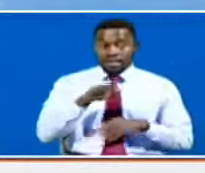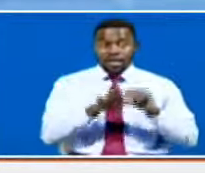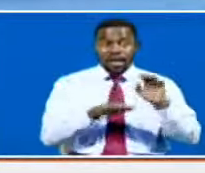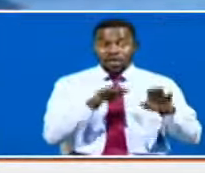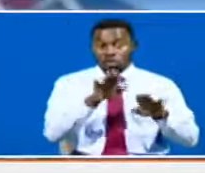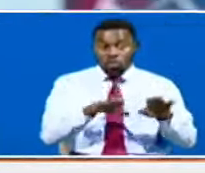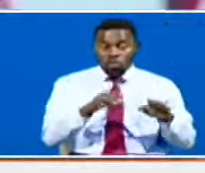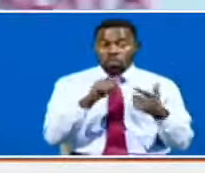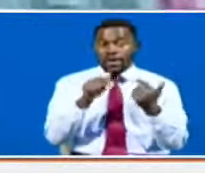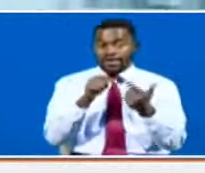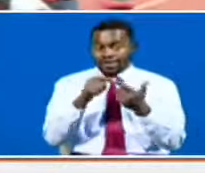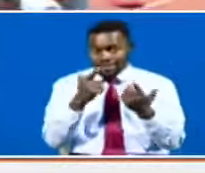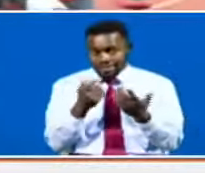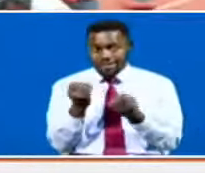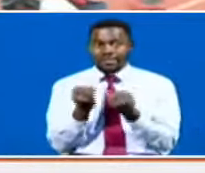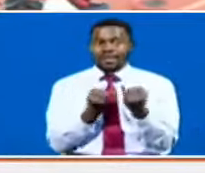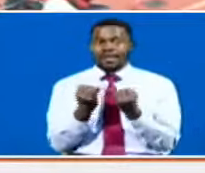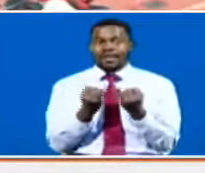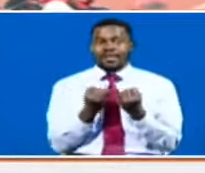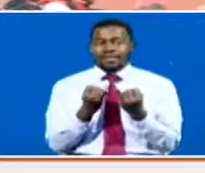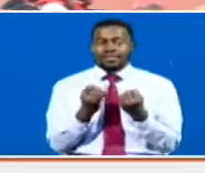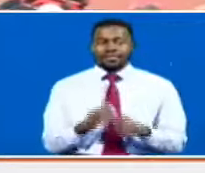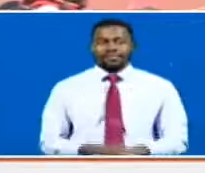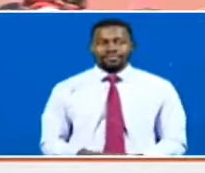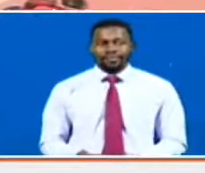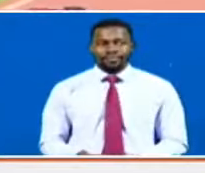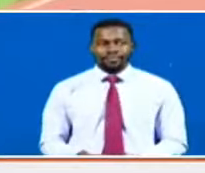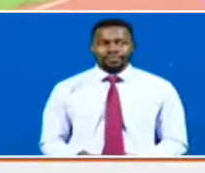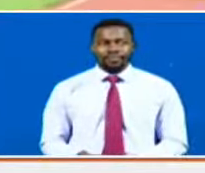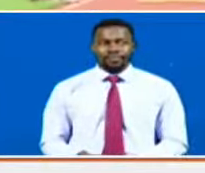katika mbio za Kipkeino Classic. Ivy